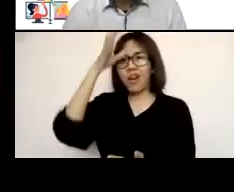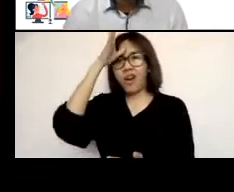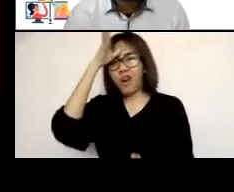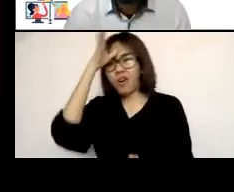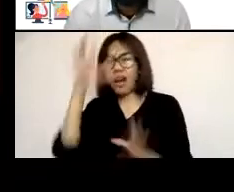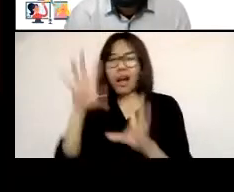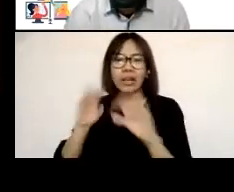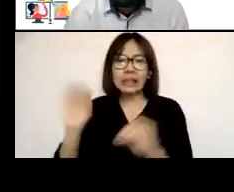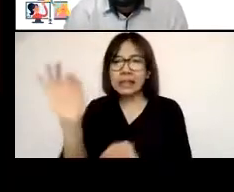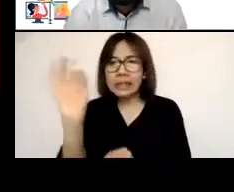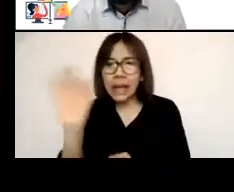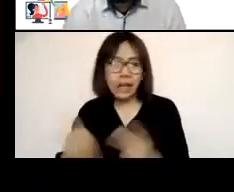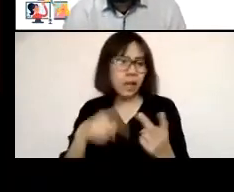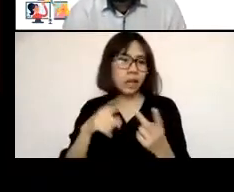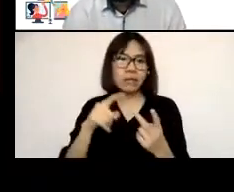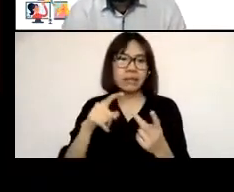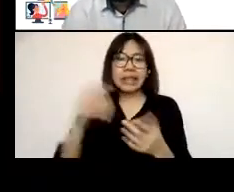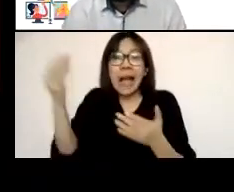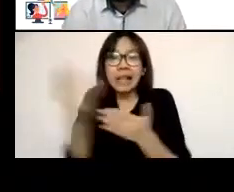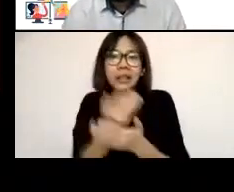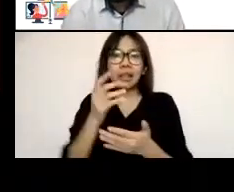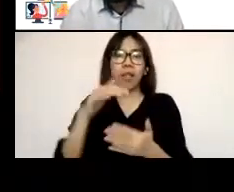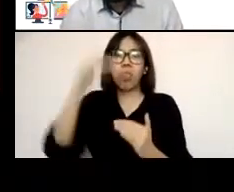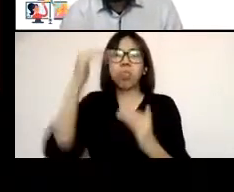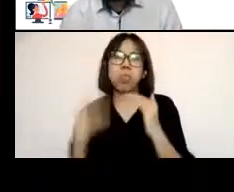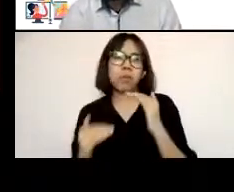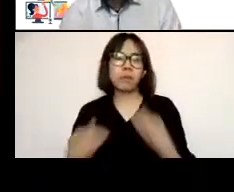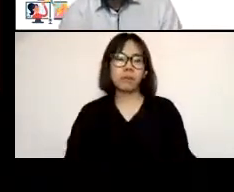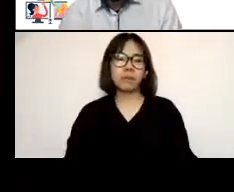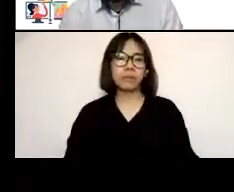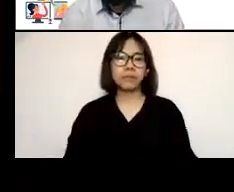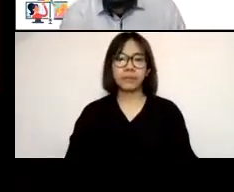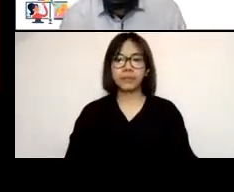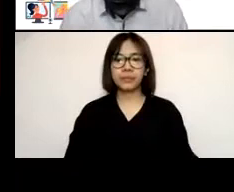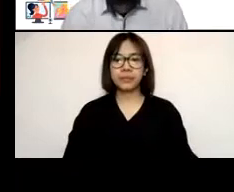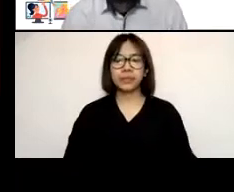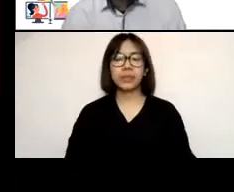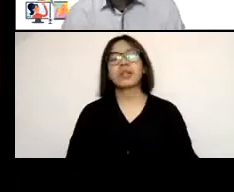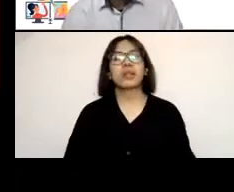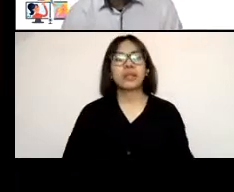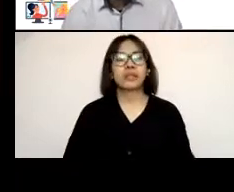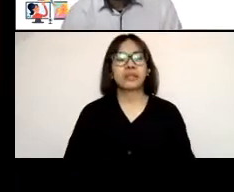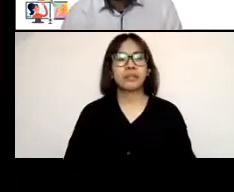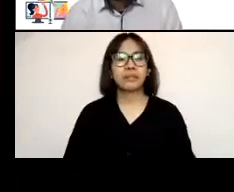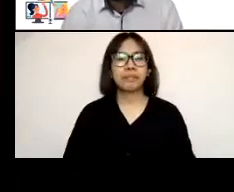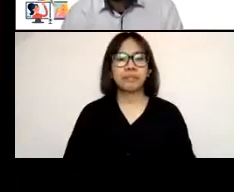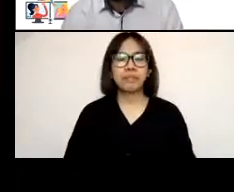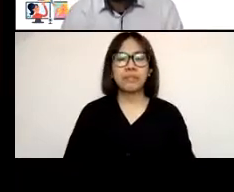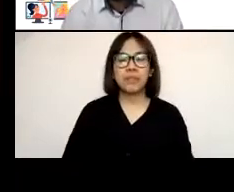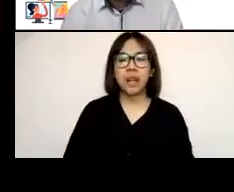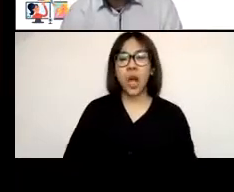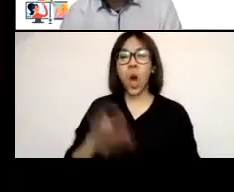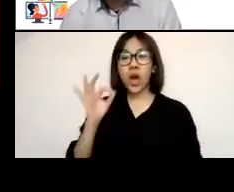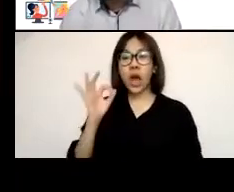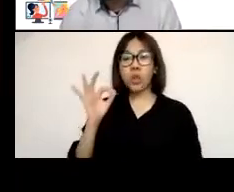dari setengah pendapatan. 80% orang tua kehilangan